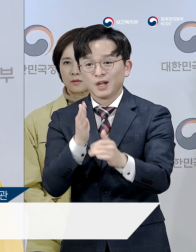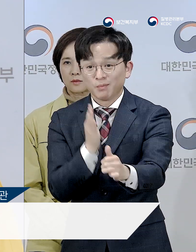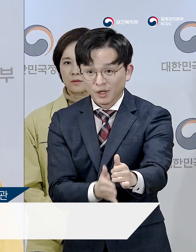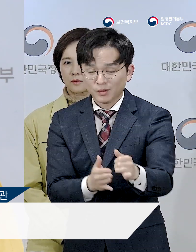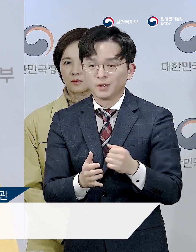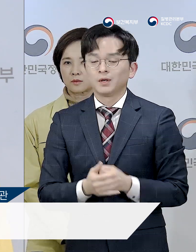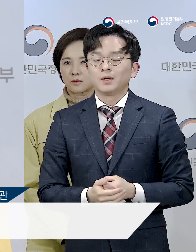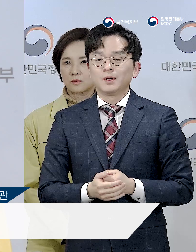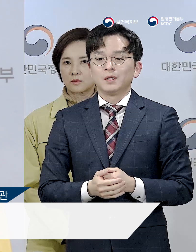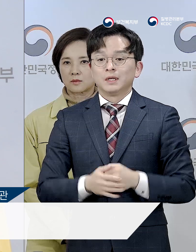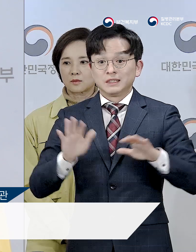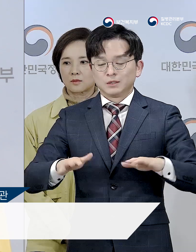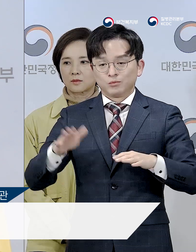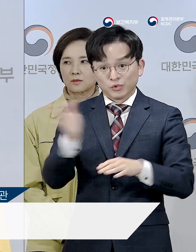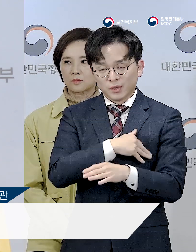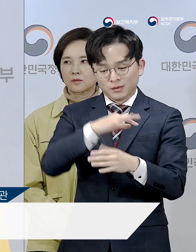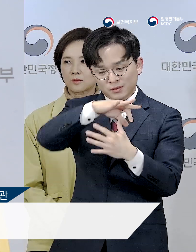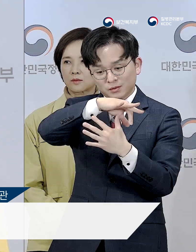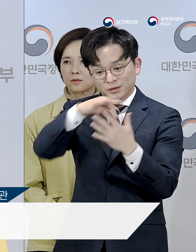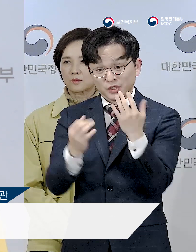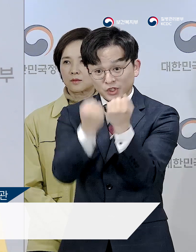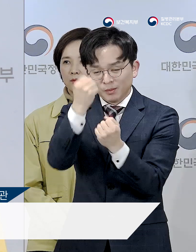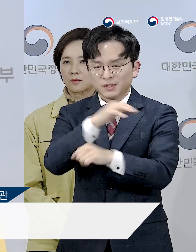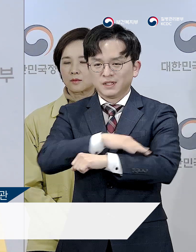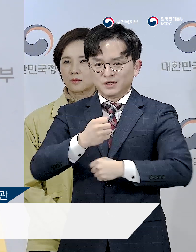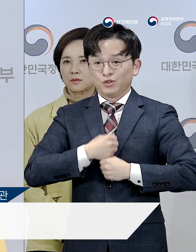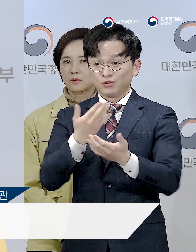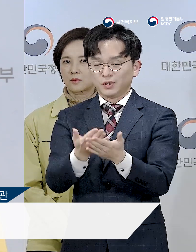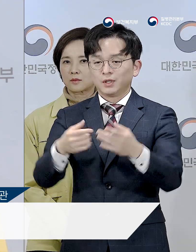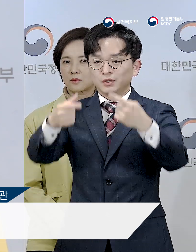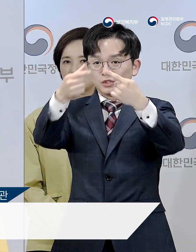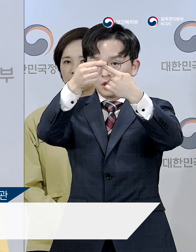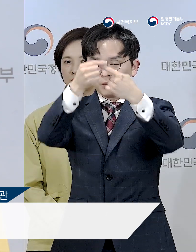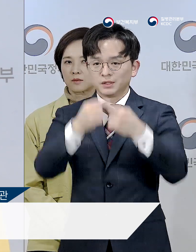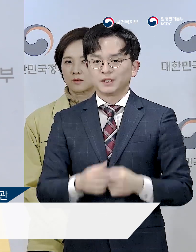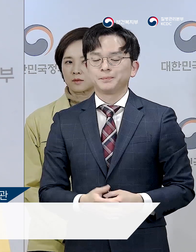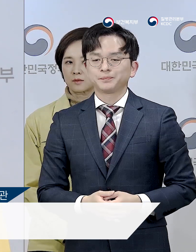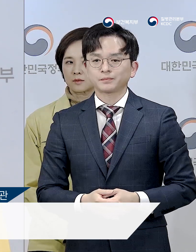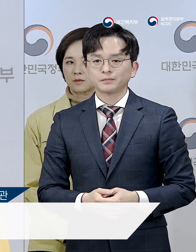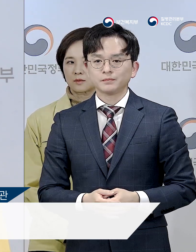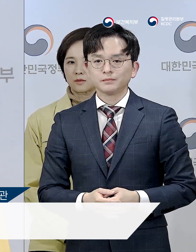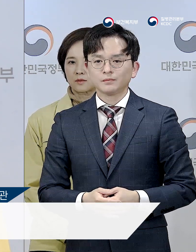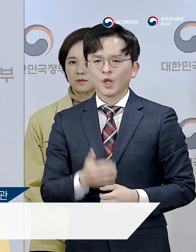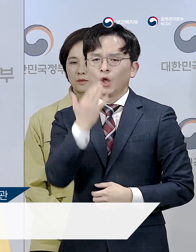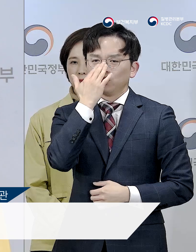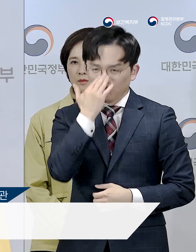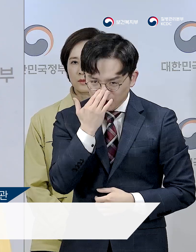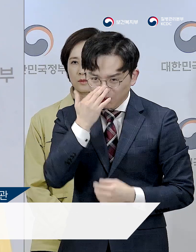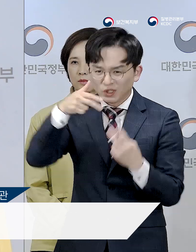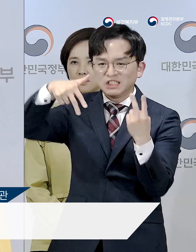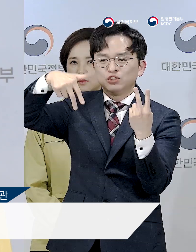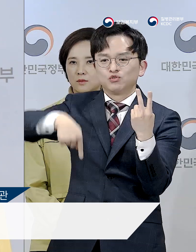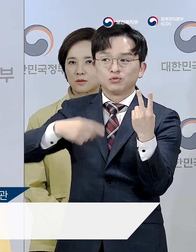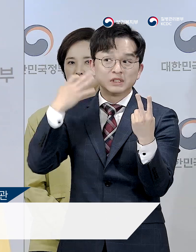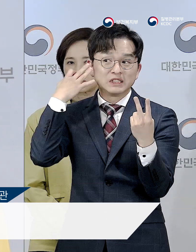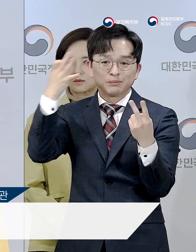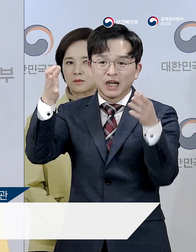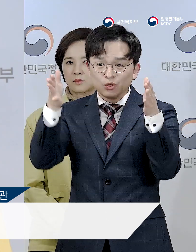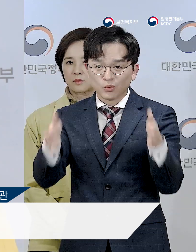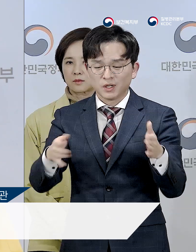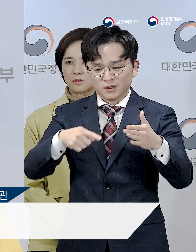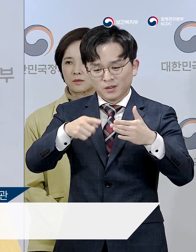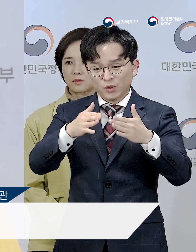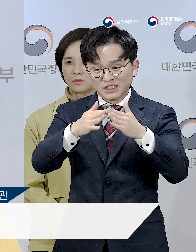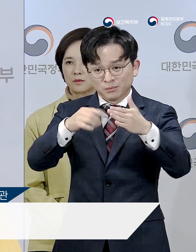당부드리며 다음과 같은 사항을 꼭 지켜주십시오. 우선 최소 2주간 가급적 외출을 자제하는